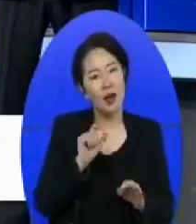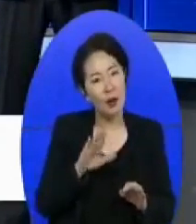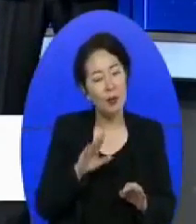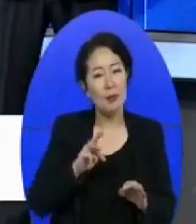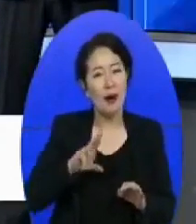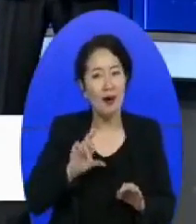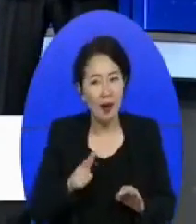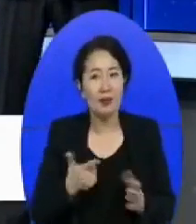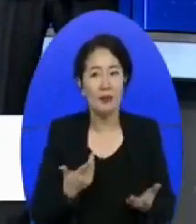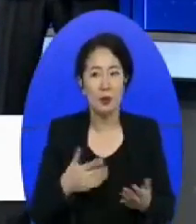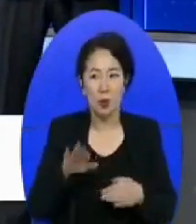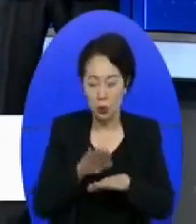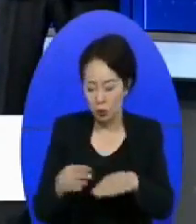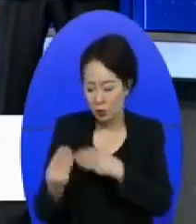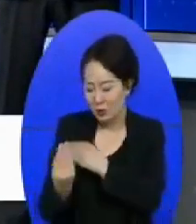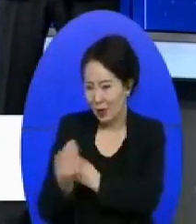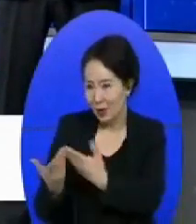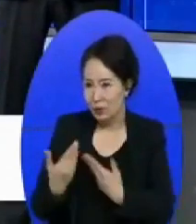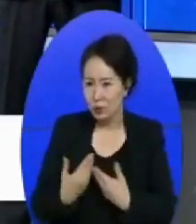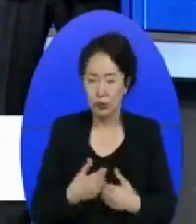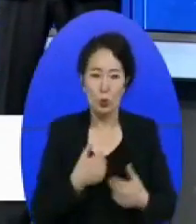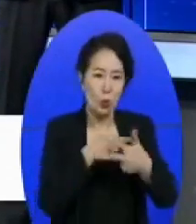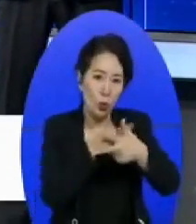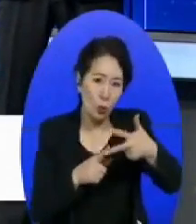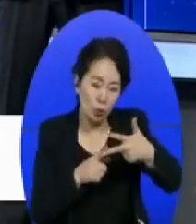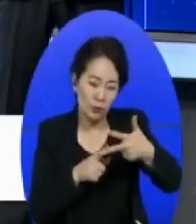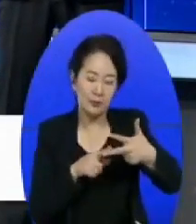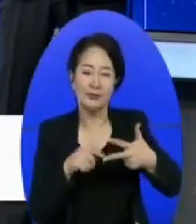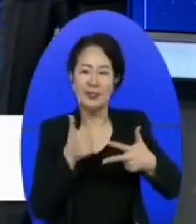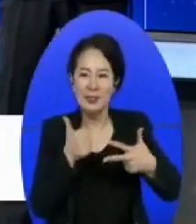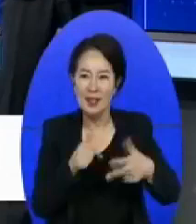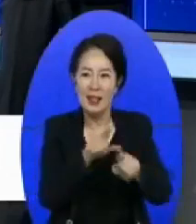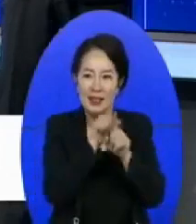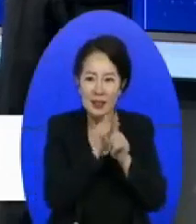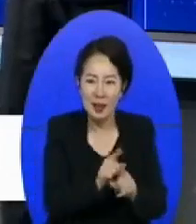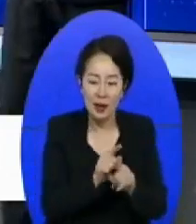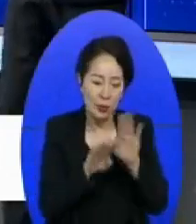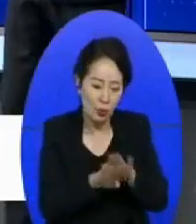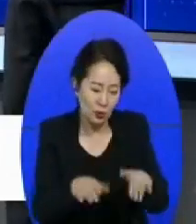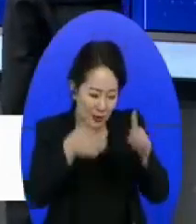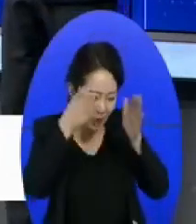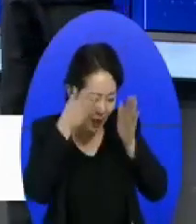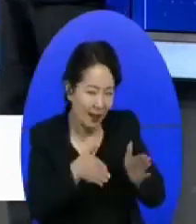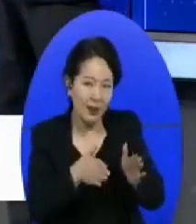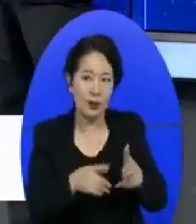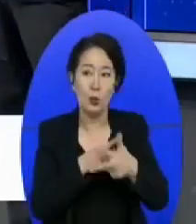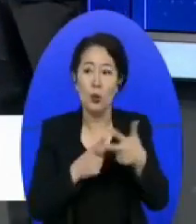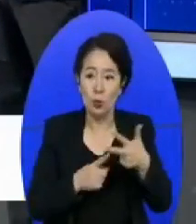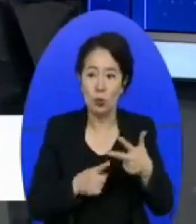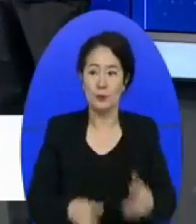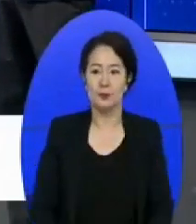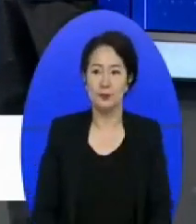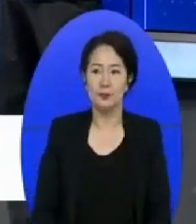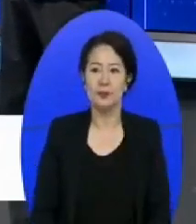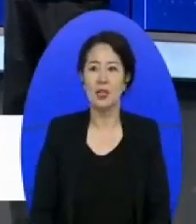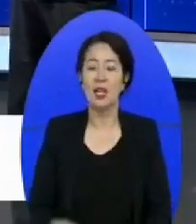хүүхдийн эмчлэрийн зөвлөж байгаагаар гурванхан зүйлийг л ягштал биелүүлээд хүүхдэд анхаарч чаа гэж байгаа. Энийг хэлэх юм бол